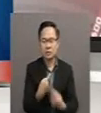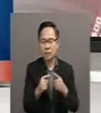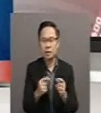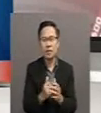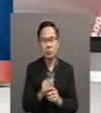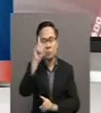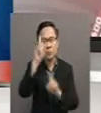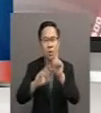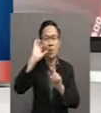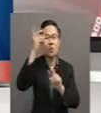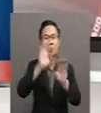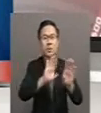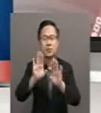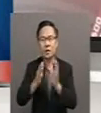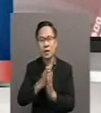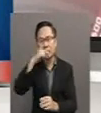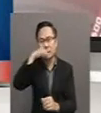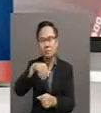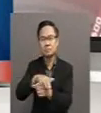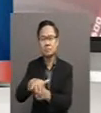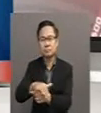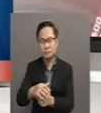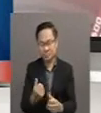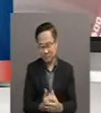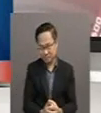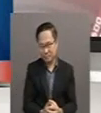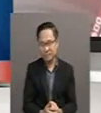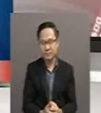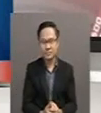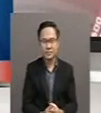ลยทีเดียวค่ะเงินแทบจะไม่ติดกับบ้านเลยทีเดียวนะคะถ้าเกิดว่าหนักกว่านี้อาจจะไม่ไหวแล้วล่ะค่ะ